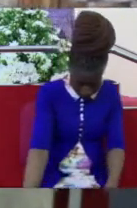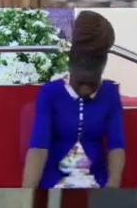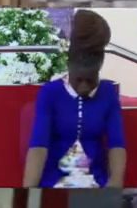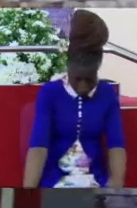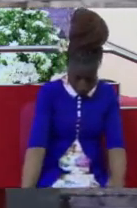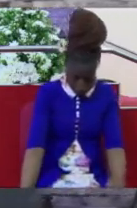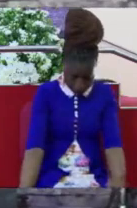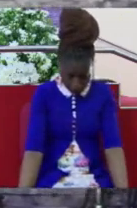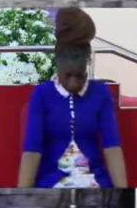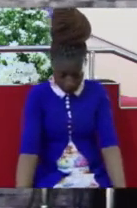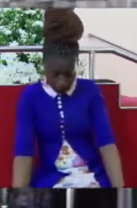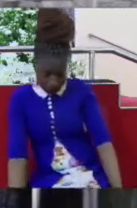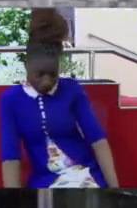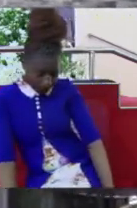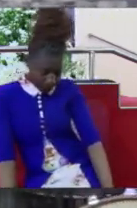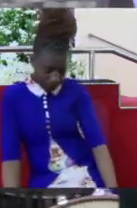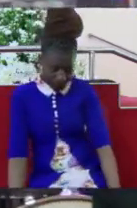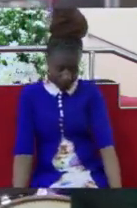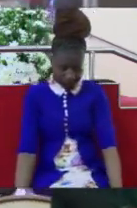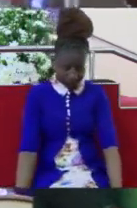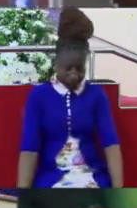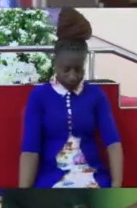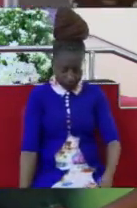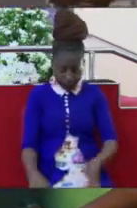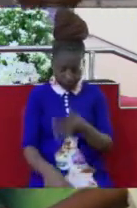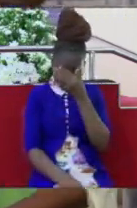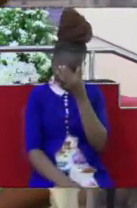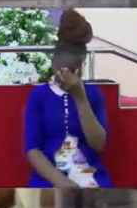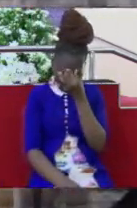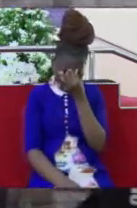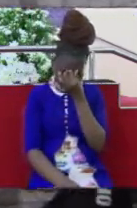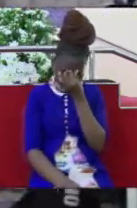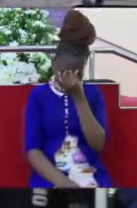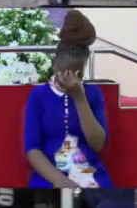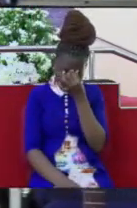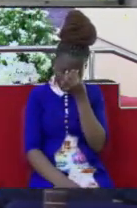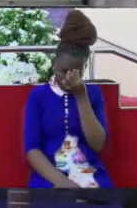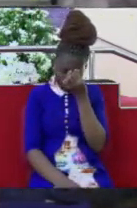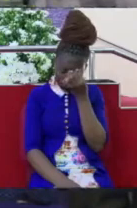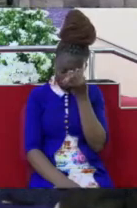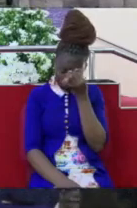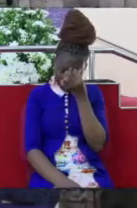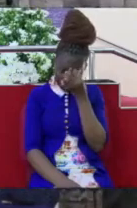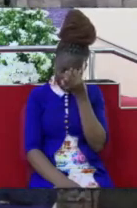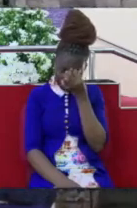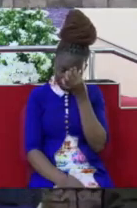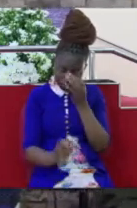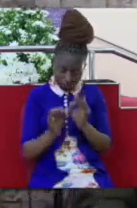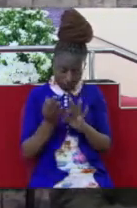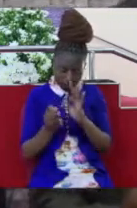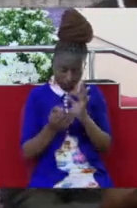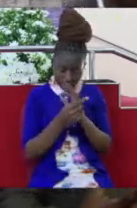macho kufungwa. If you need God to soften your heart, ukitaka